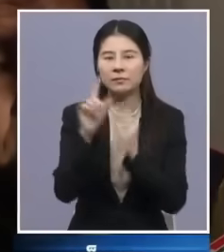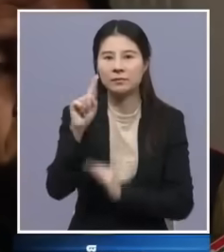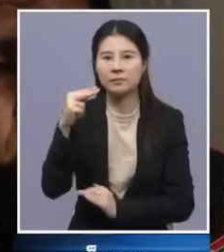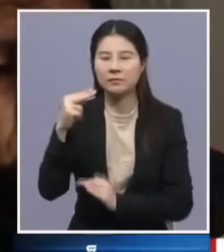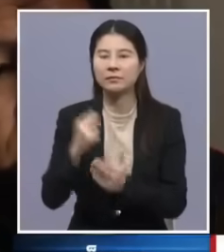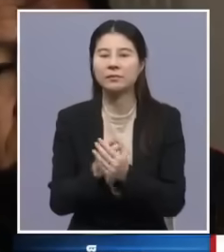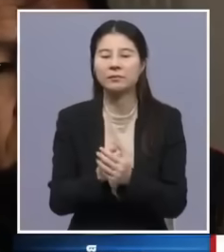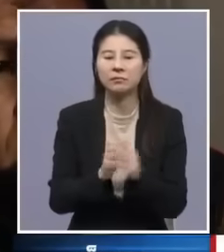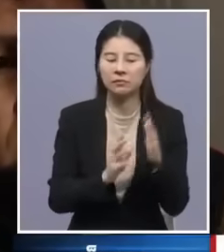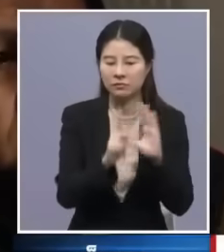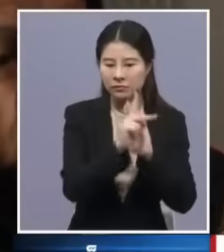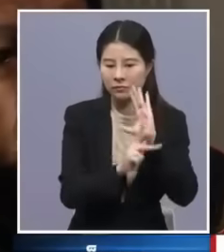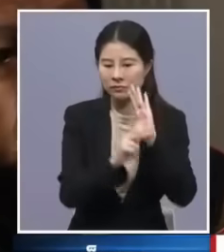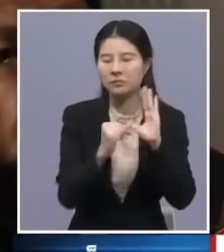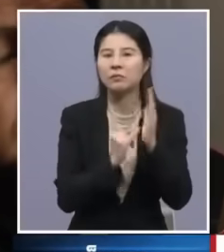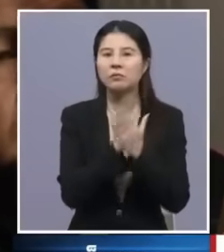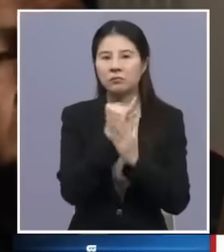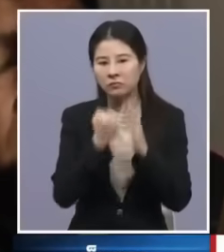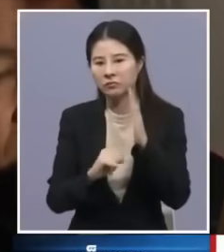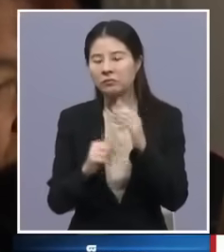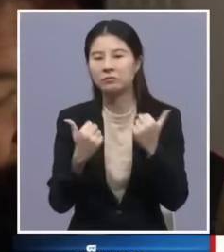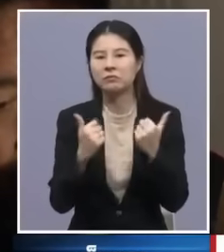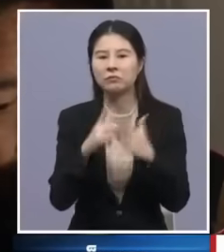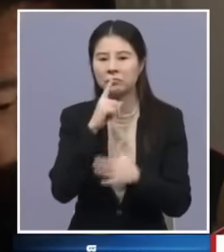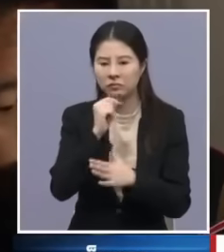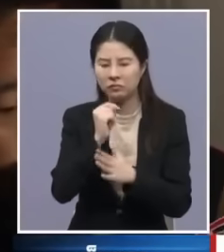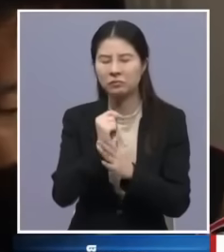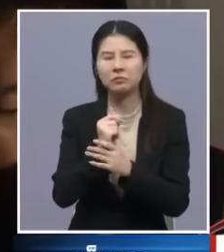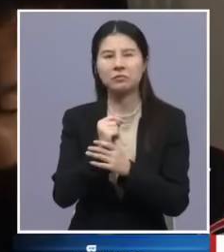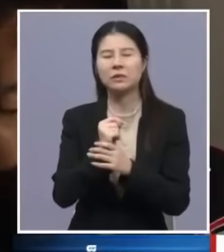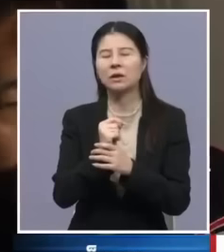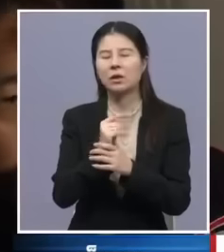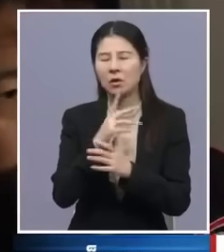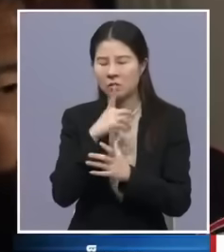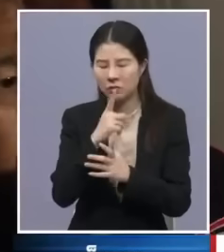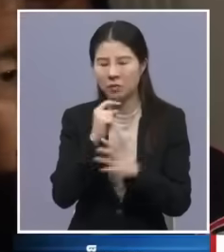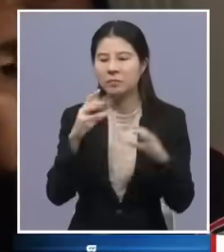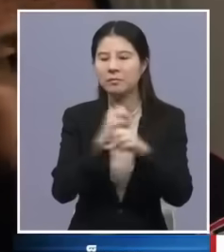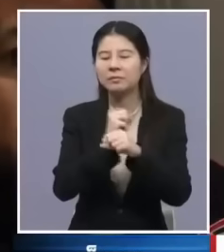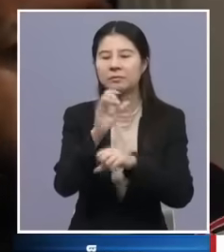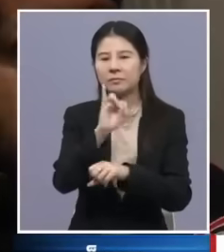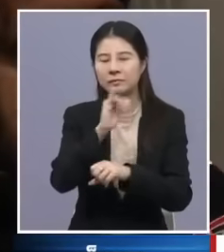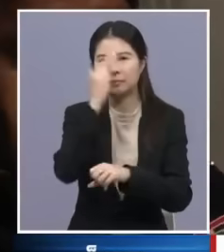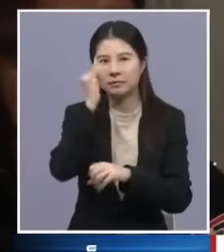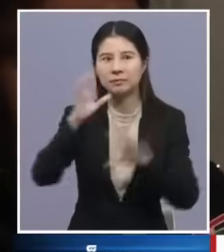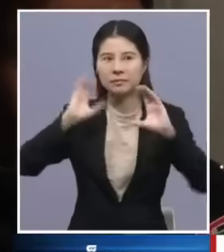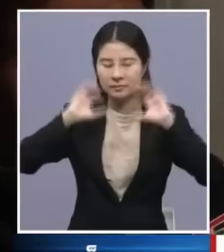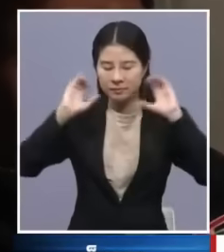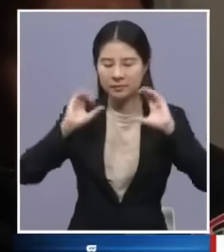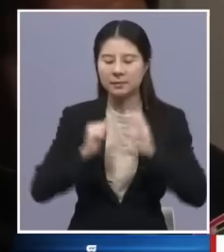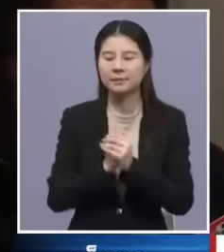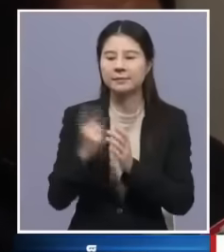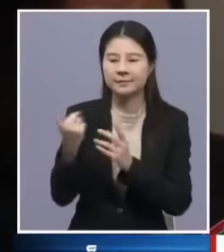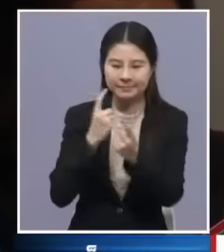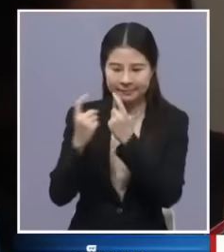หมายมันเป็นเรื่องที่ตอบเนี่ยยังตอบไม่ถูกไม่มีใครตอบถูกเพราะรัฐบาลยังไม่ได้สอบถามเข้ามาจึงไม่ทราบว่าจะถามอย่างไร